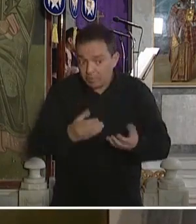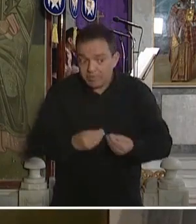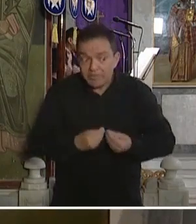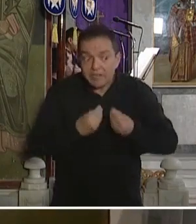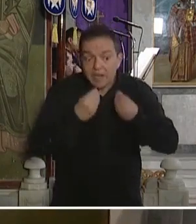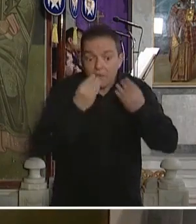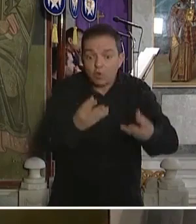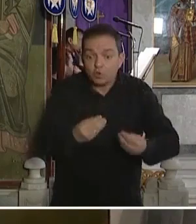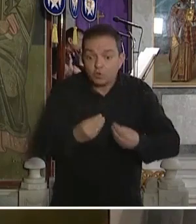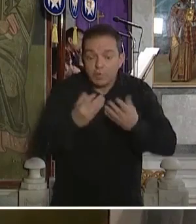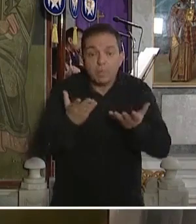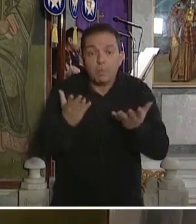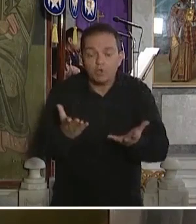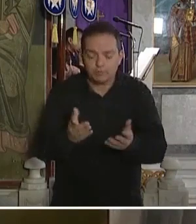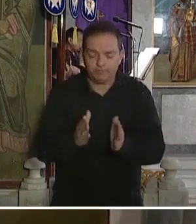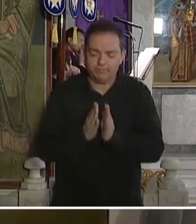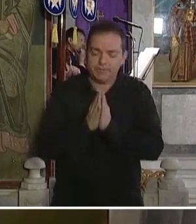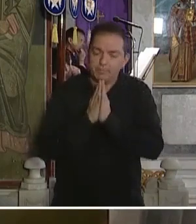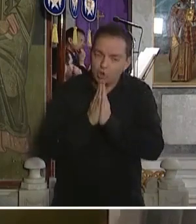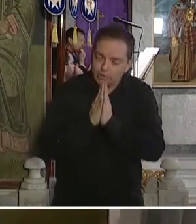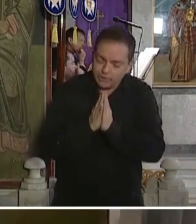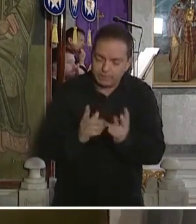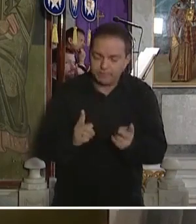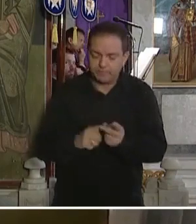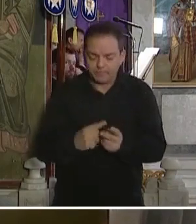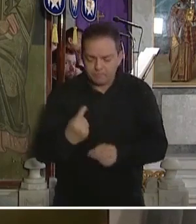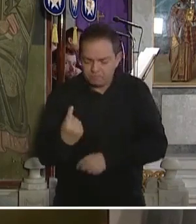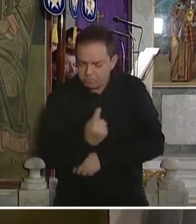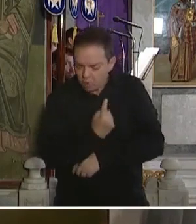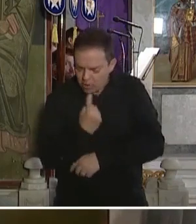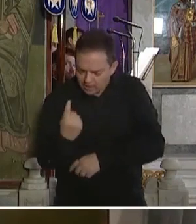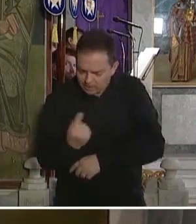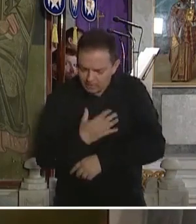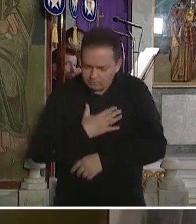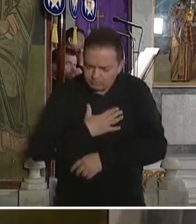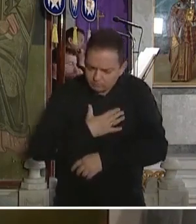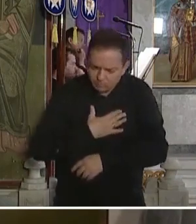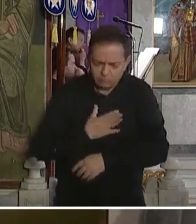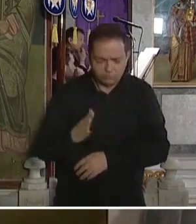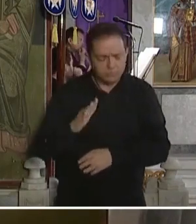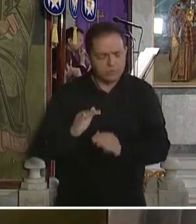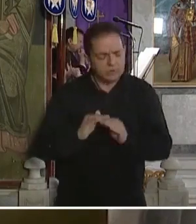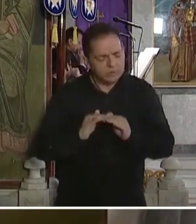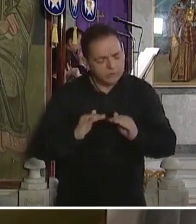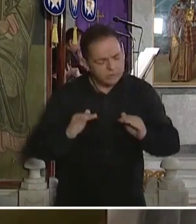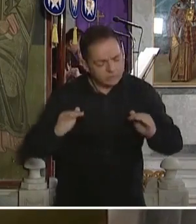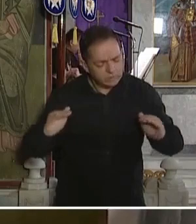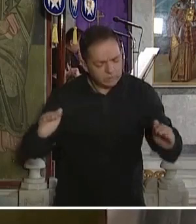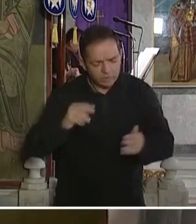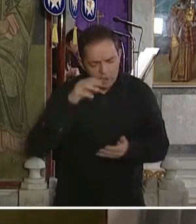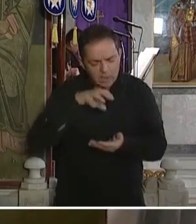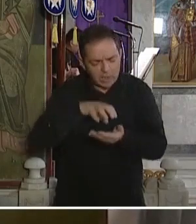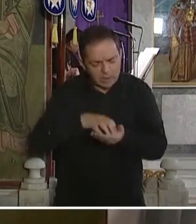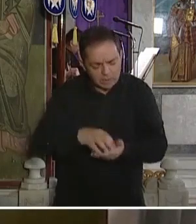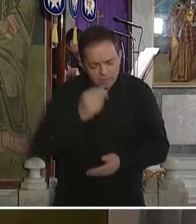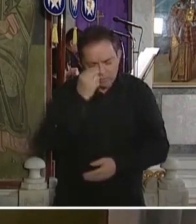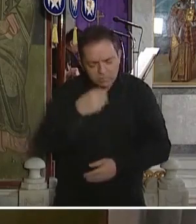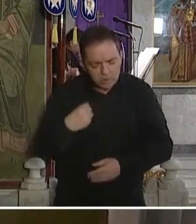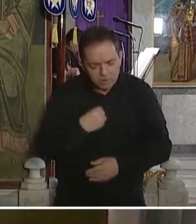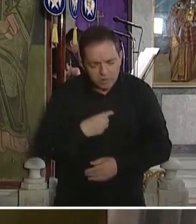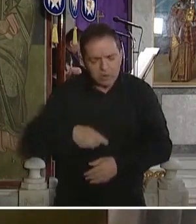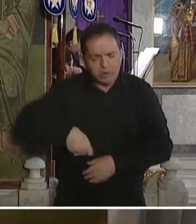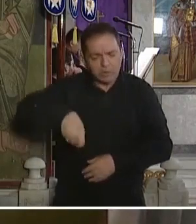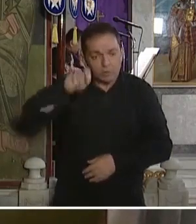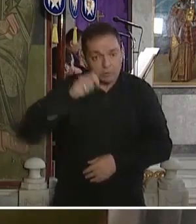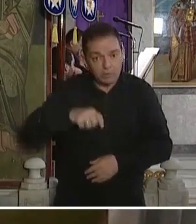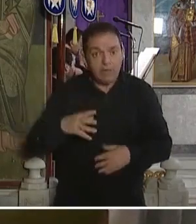δώσουμε στην προσευχή μας, στη μοναξιά μας, στην κατάνοιξή μας μέσα στην Εκκλησία. Αυτό και